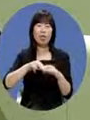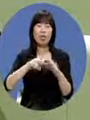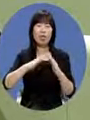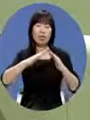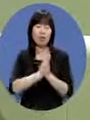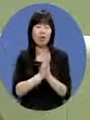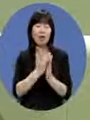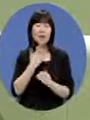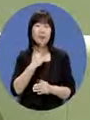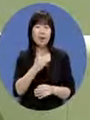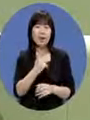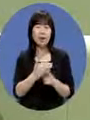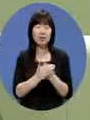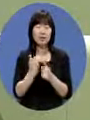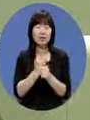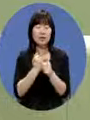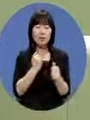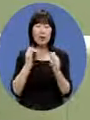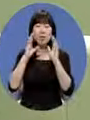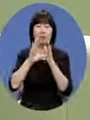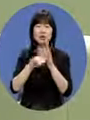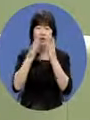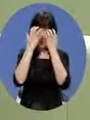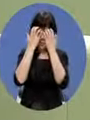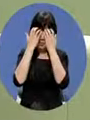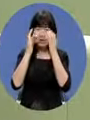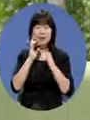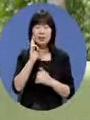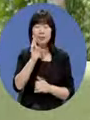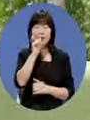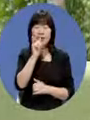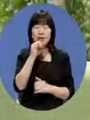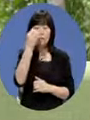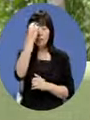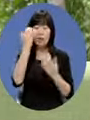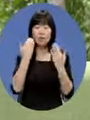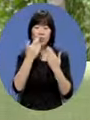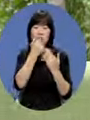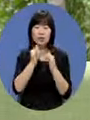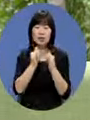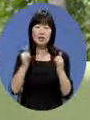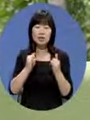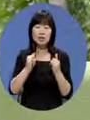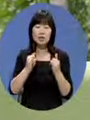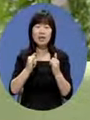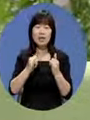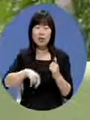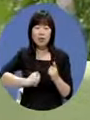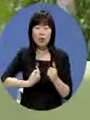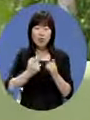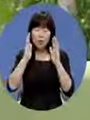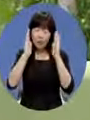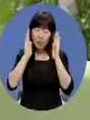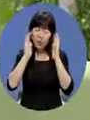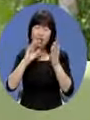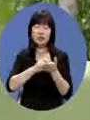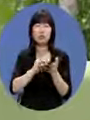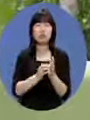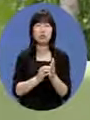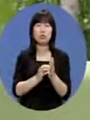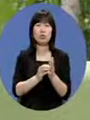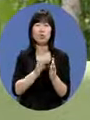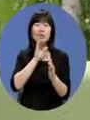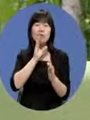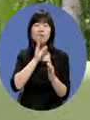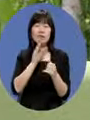그러다 보니까 이 남편분 어렸을 때 굉장히 고생을 했어요 그러니까 고등학교도 본인이 스스로 이제 고 악을 해야 할 정도로 그 정도로